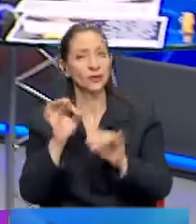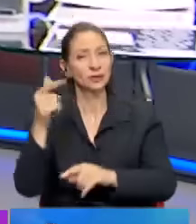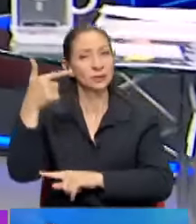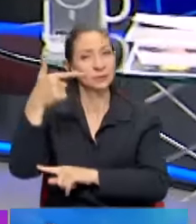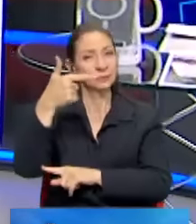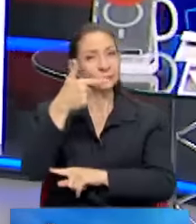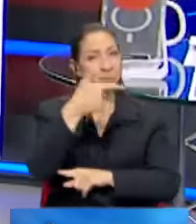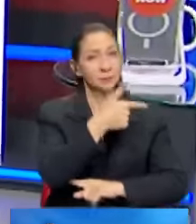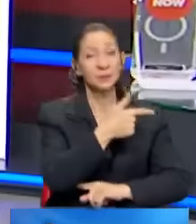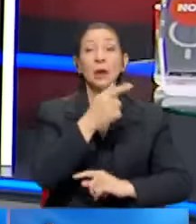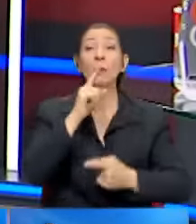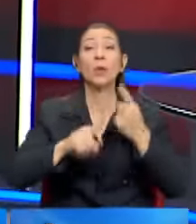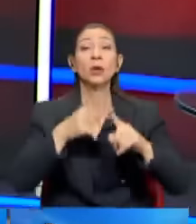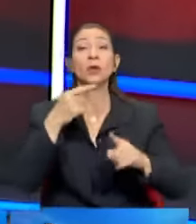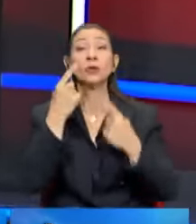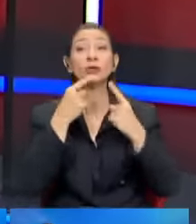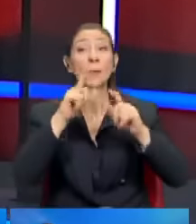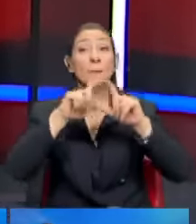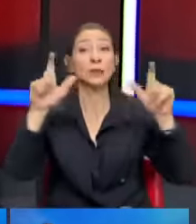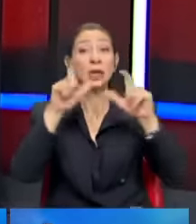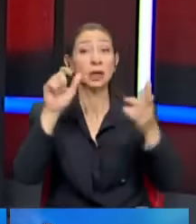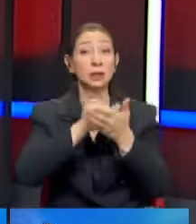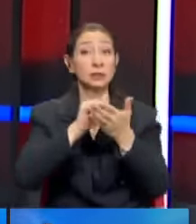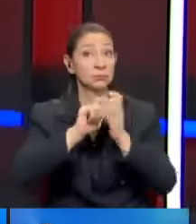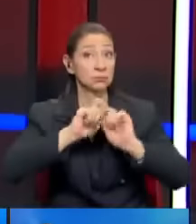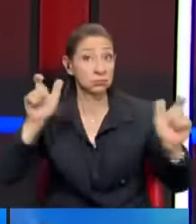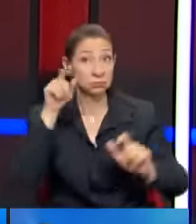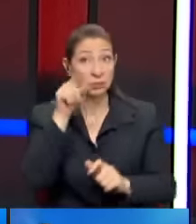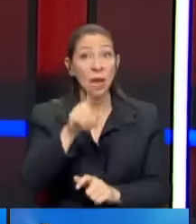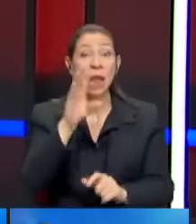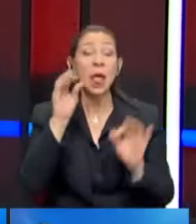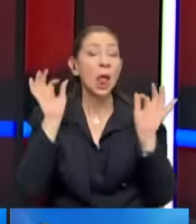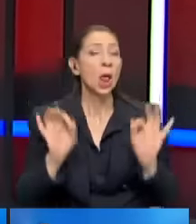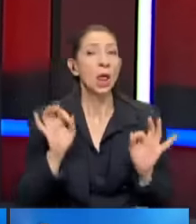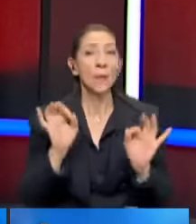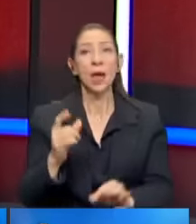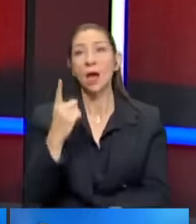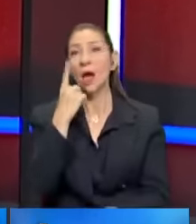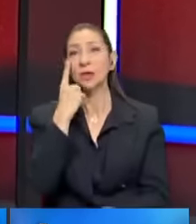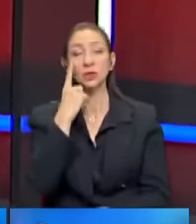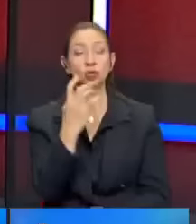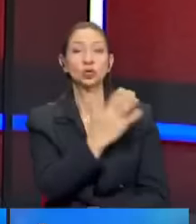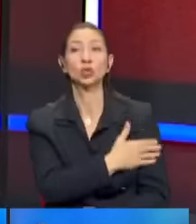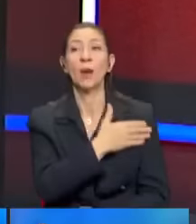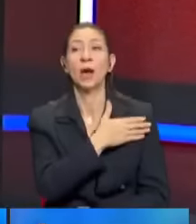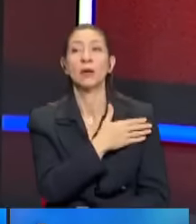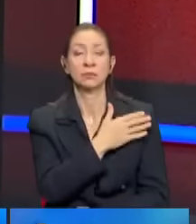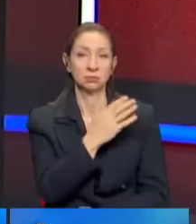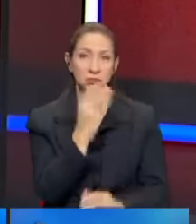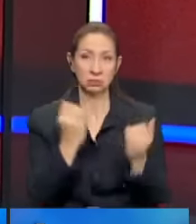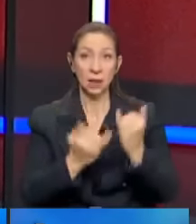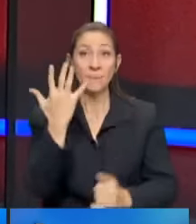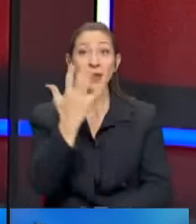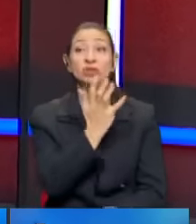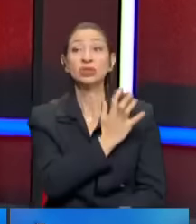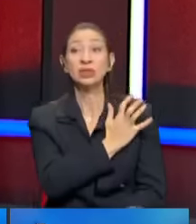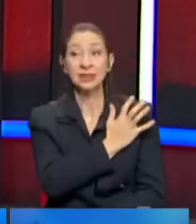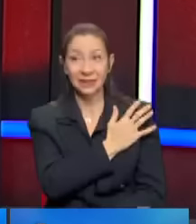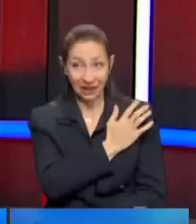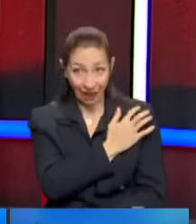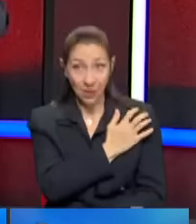siyasetin konuştuğu başlıklar gazetelerin manşetinde onlardan en önemlisi Atatürkçü Subaylar tartışması be Teğmen ve